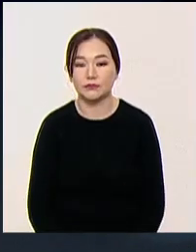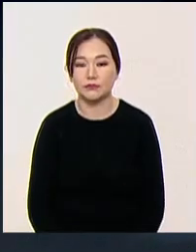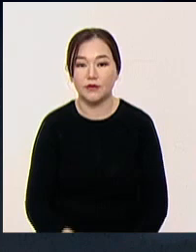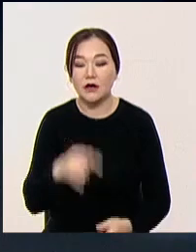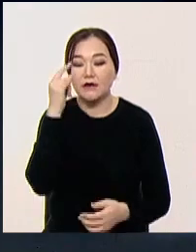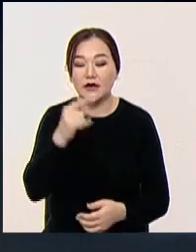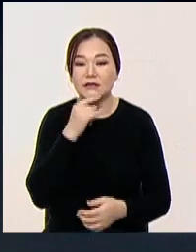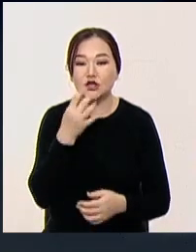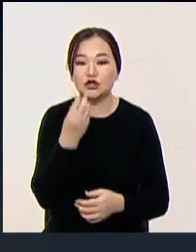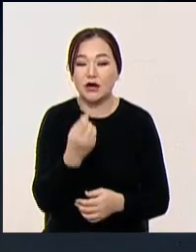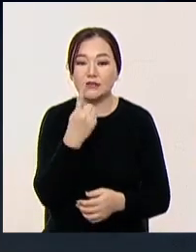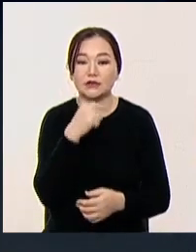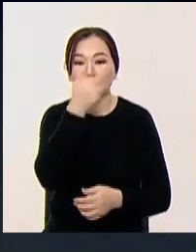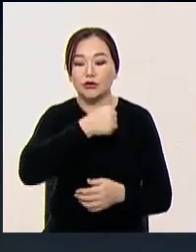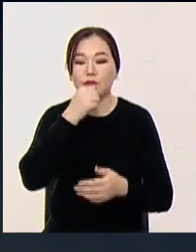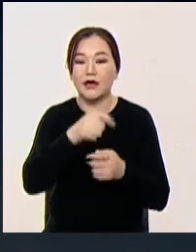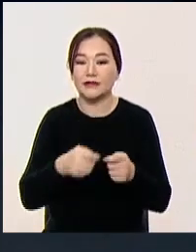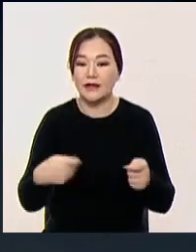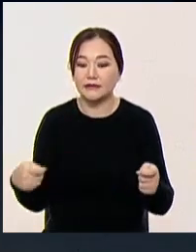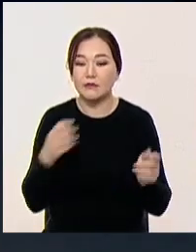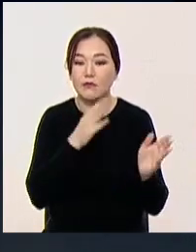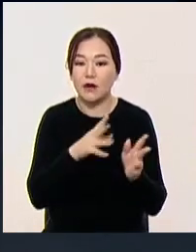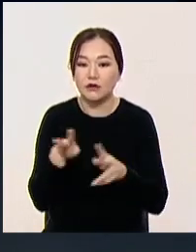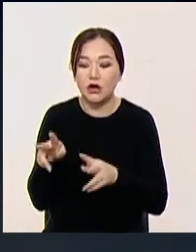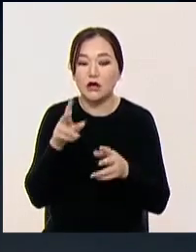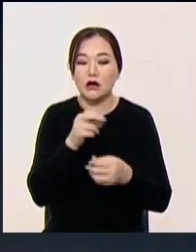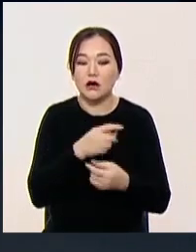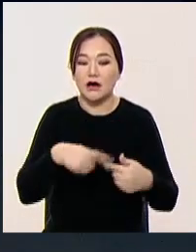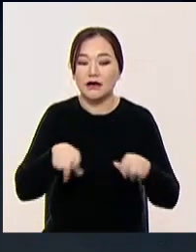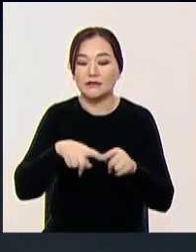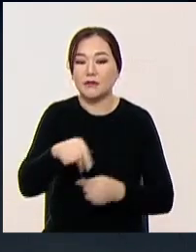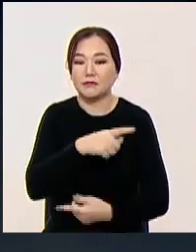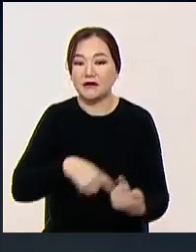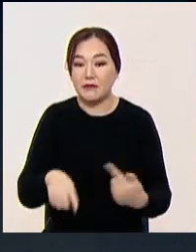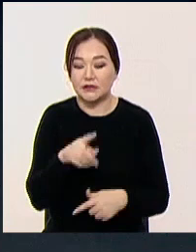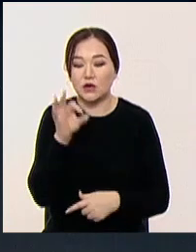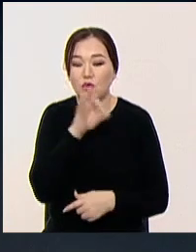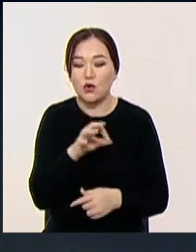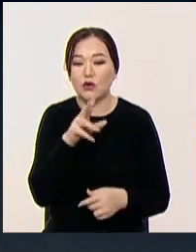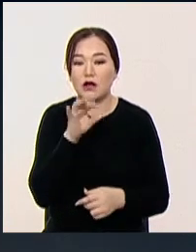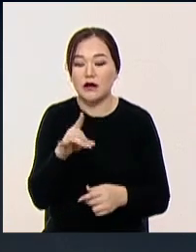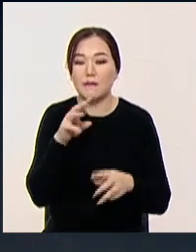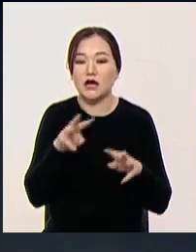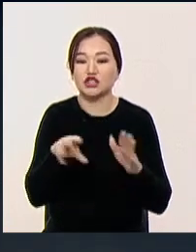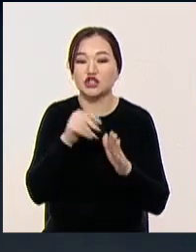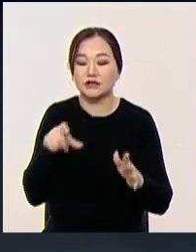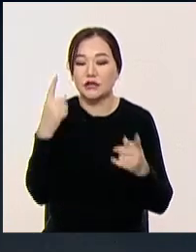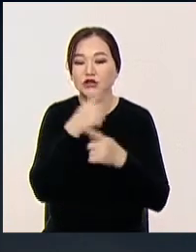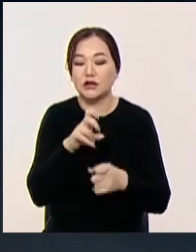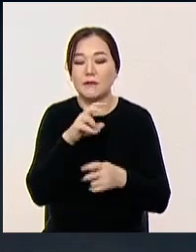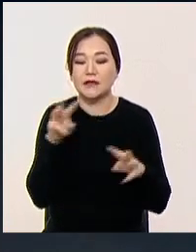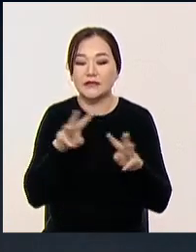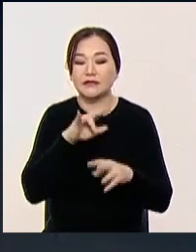В Казахстане еще на один год продлят мораторий на проверку субъектов предпринимательства. Об этом в кулуарах Мажилиса сообщил министр